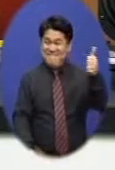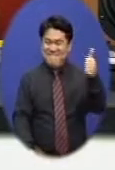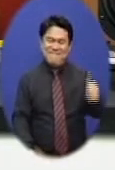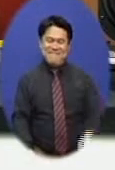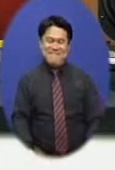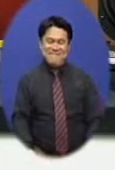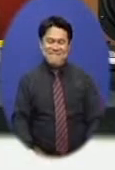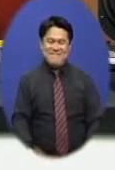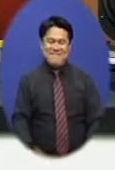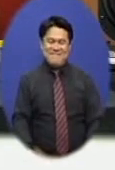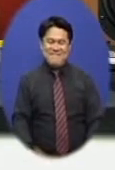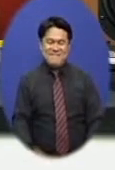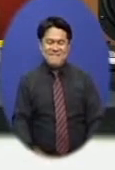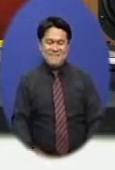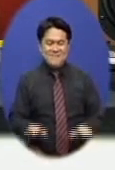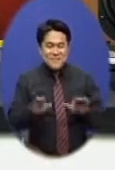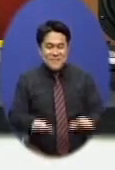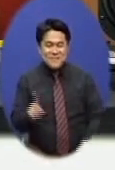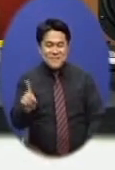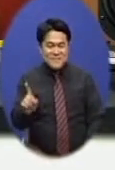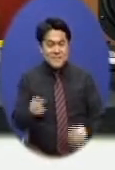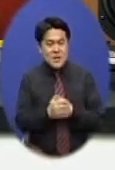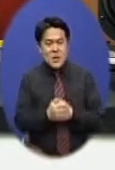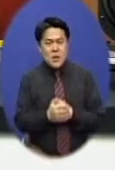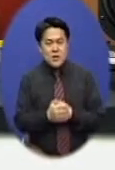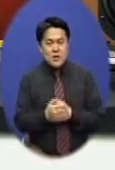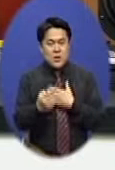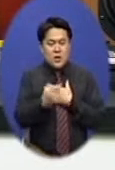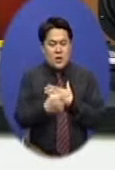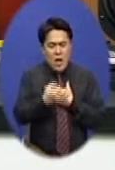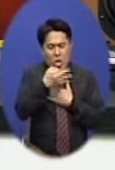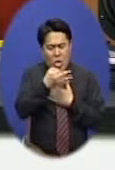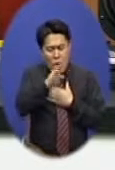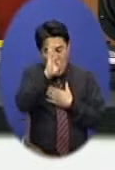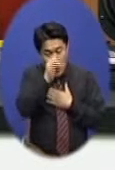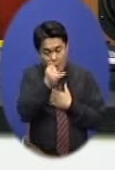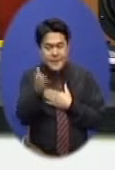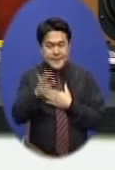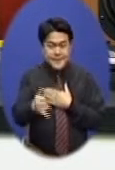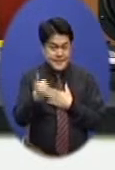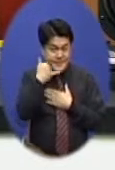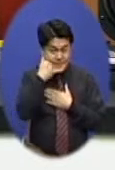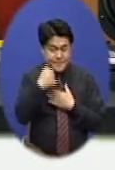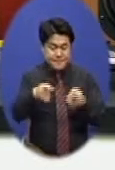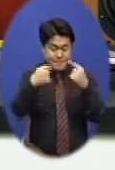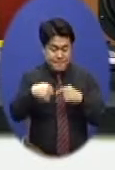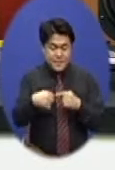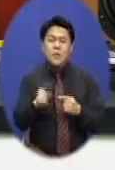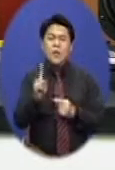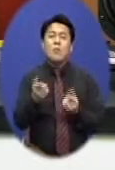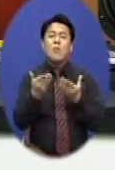예. 아, 자, 네, 오늘도 또 이렇게 불편하신데도 불구하고 전화로 또 이렇게 그래요. 네, 봉사하시는